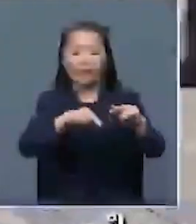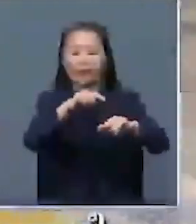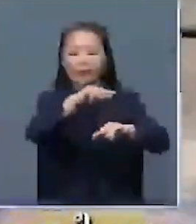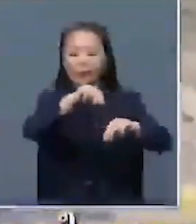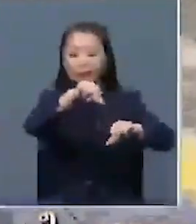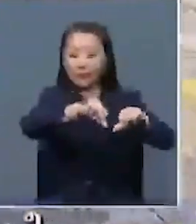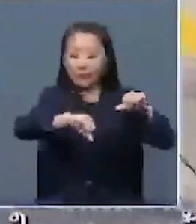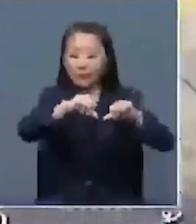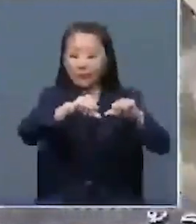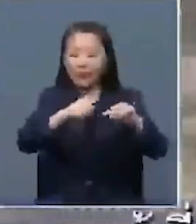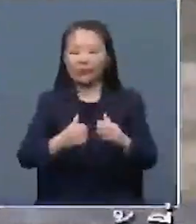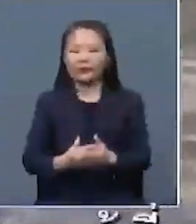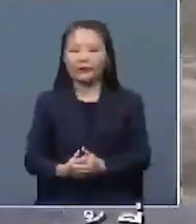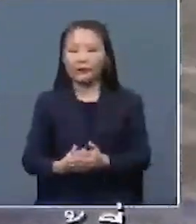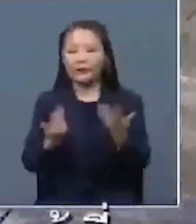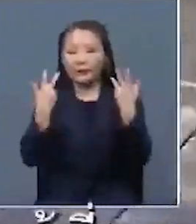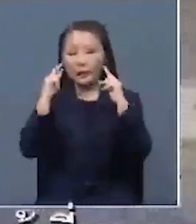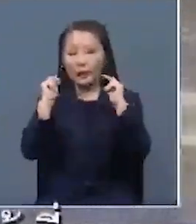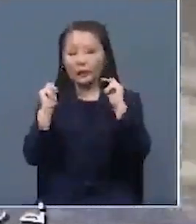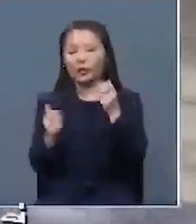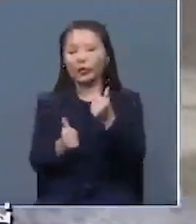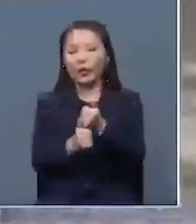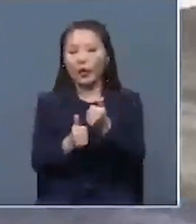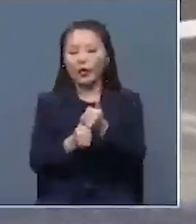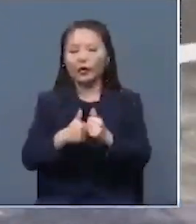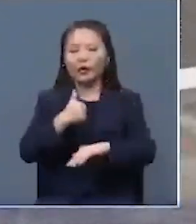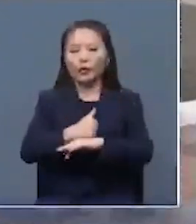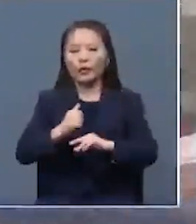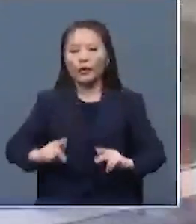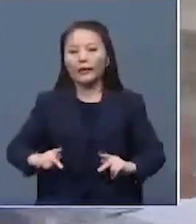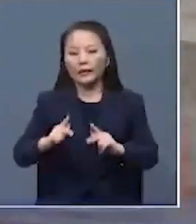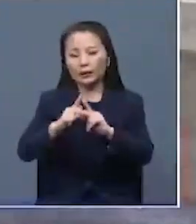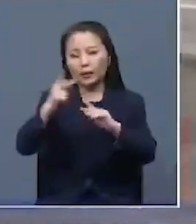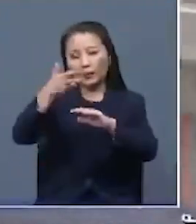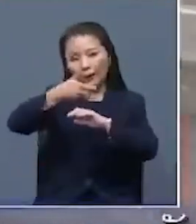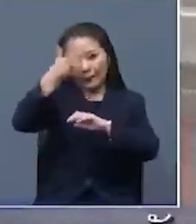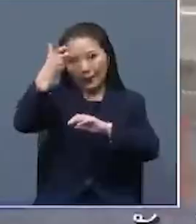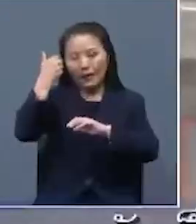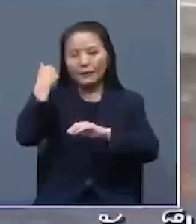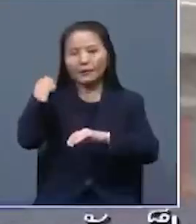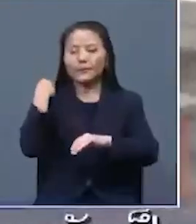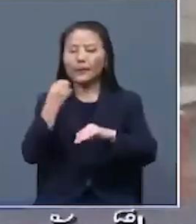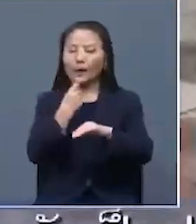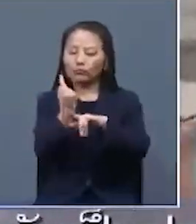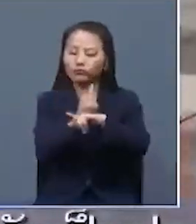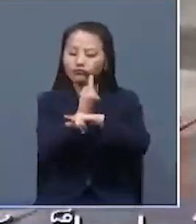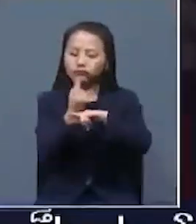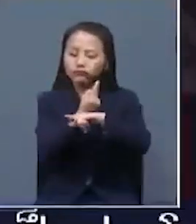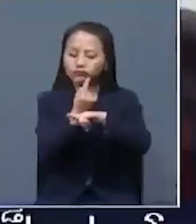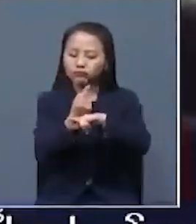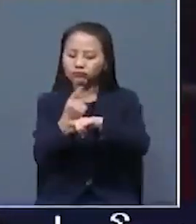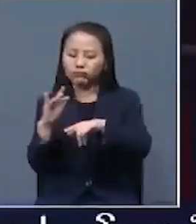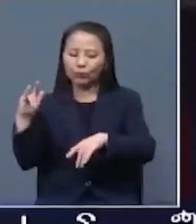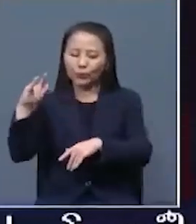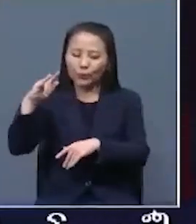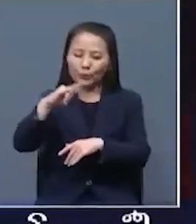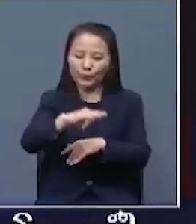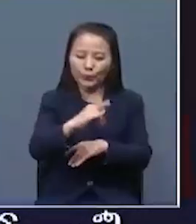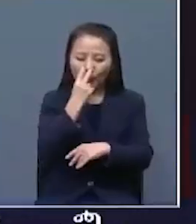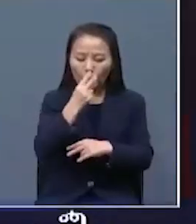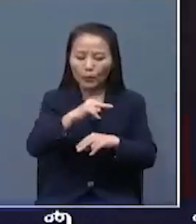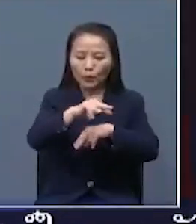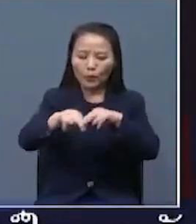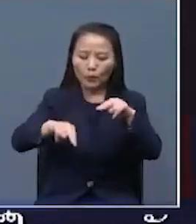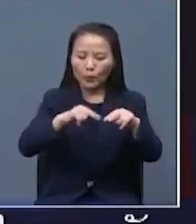คุณอนุทินชานวีระกูลนะครับท่านรองนายกรัฐมนตรีและรัฐมนตรีว่าการกระทรวงหัดไทยนะครับลงพื้นที่ติดตามความคืบหน้ากรณีเครื่องบินเล็กตก